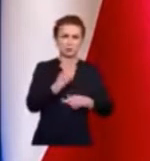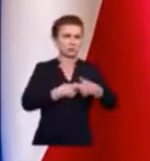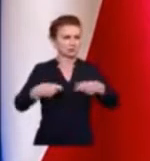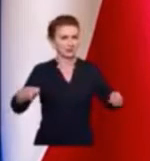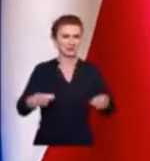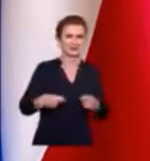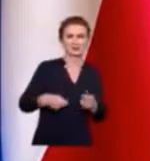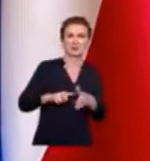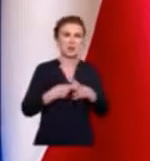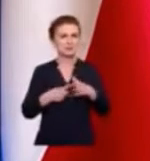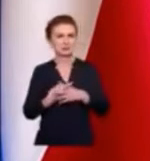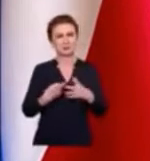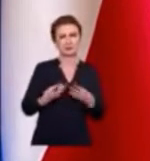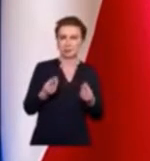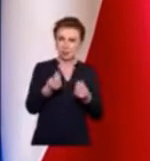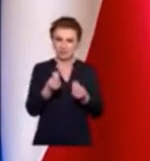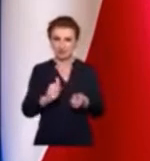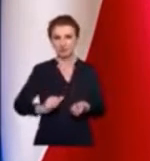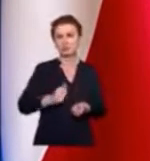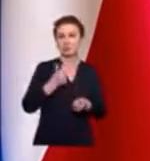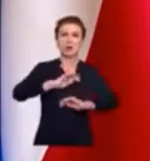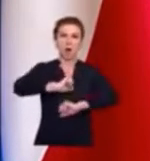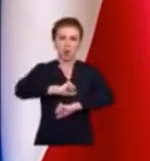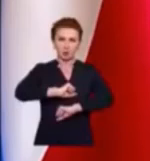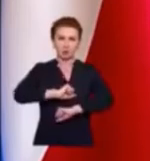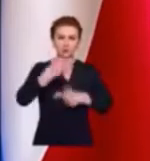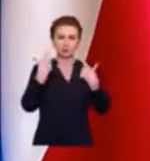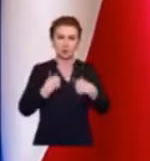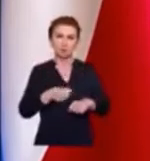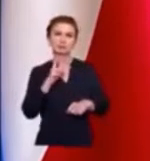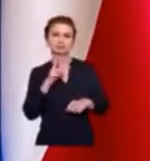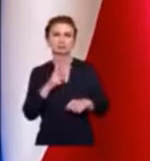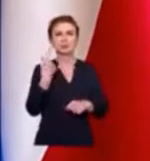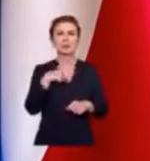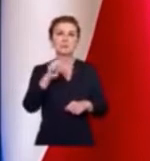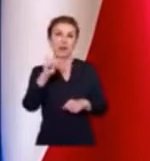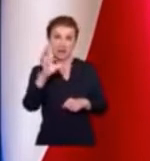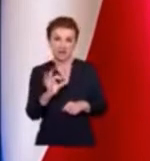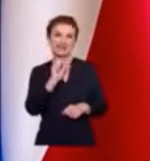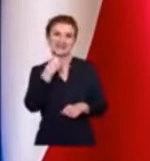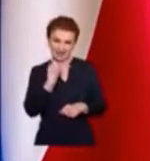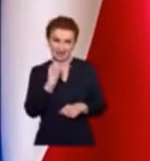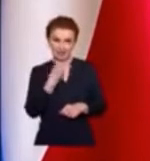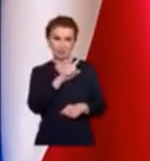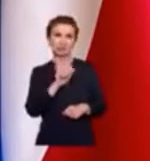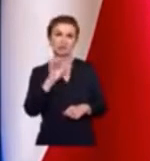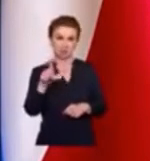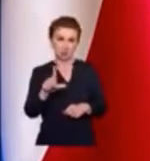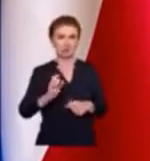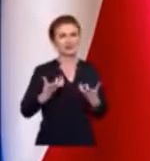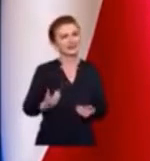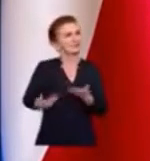żeby ochronić tych najsłabszych, czyli osoby w DPS-ach i w ZOL-ach. Chcemy zaproponować model